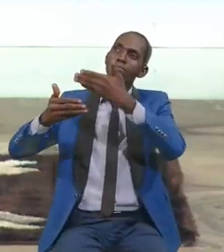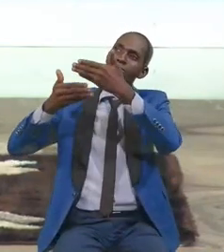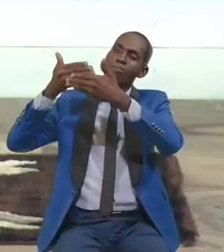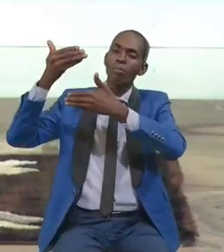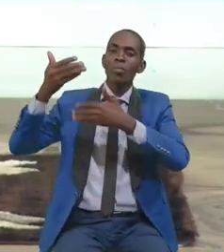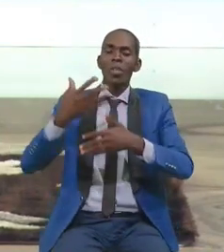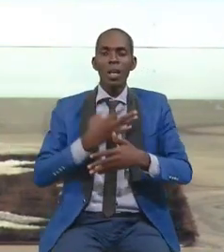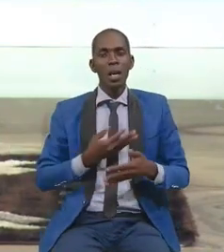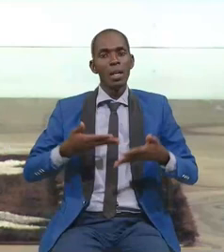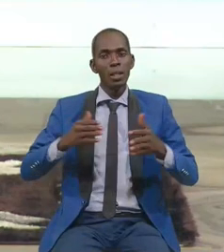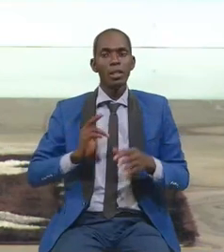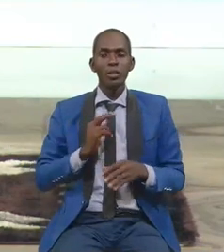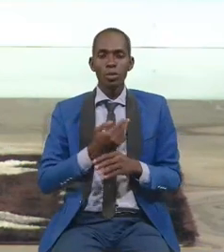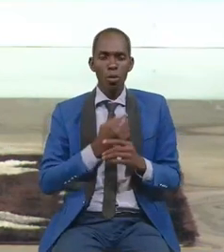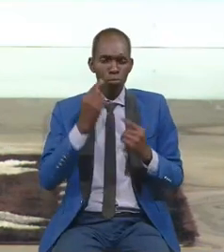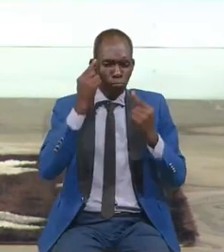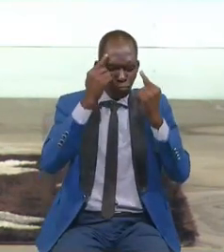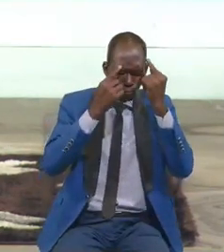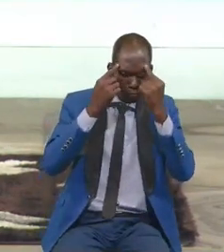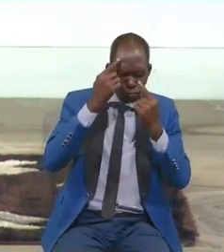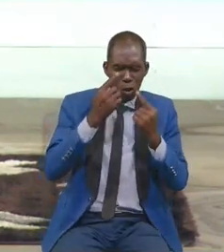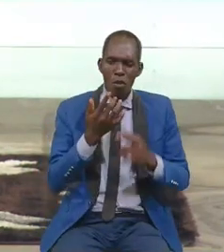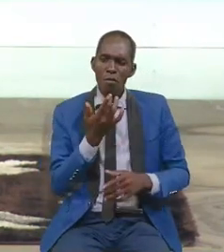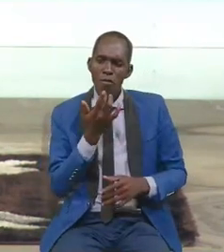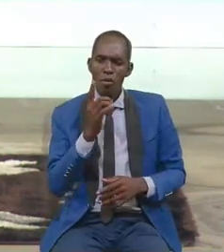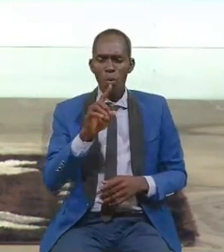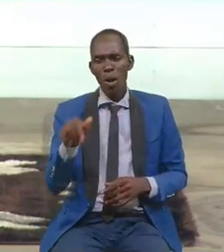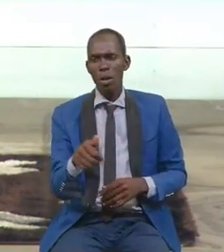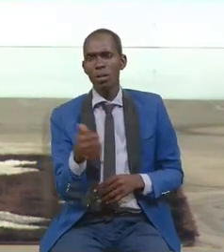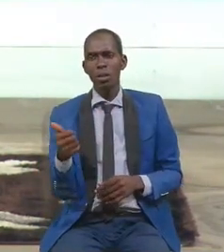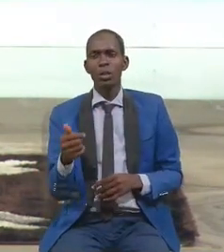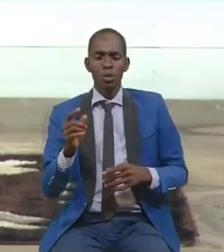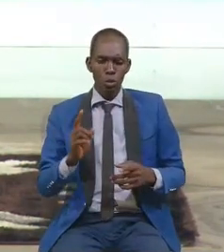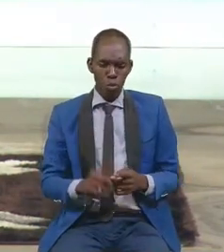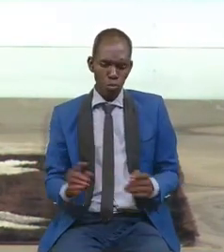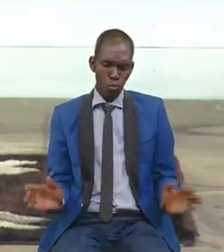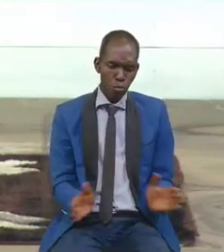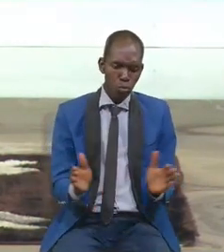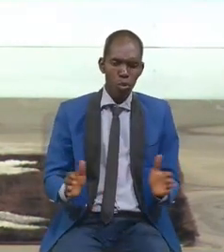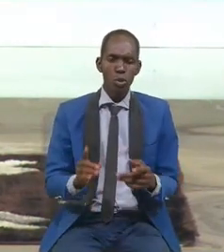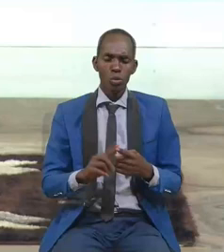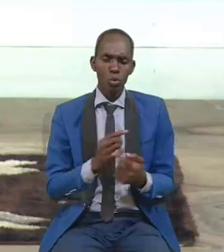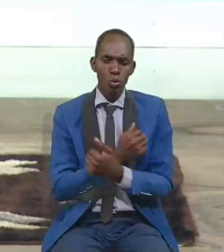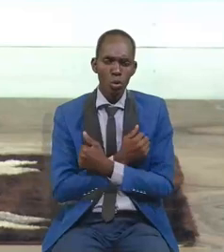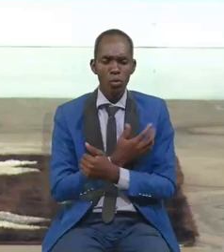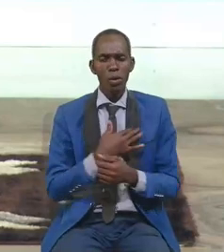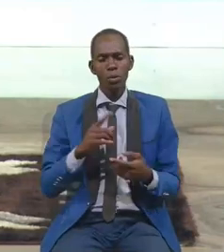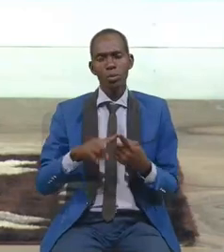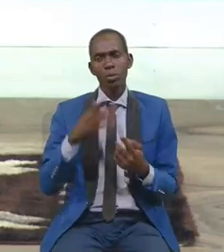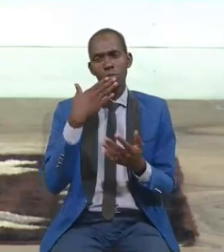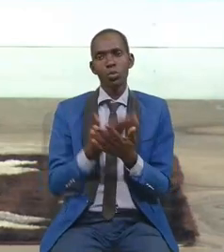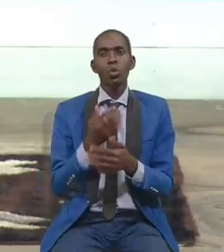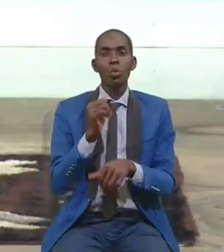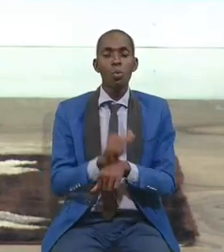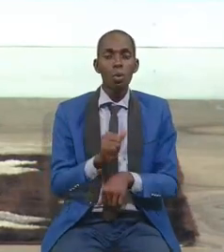Veillons les uns sur les autres pour nous exciter à la charité et aux bonnes œuvres. Le verset 25,